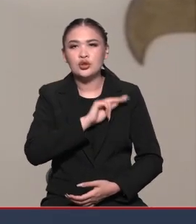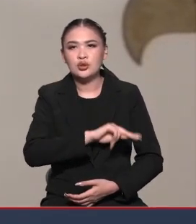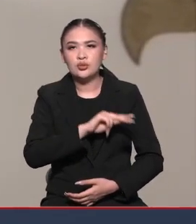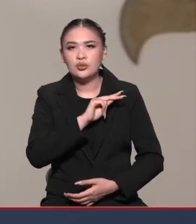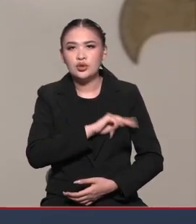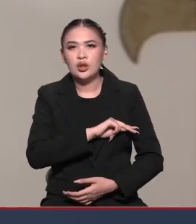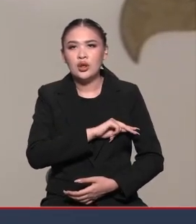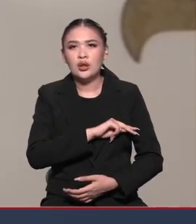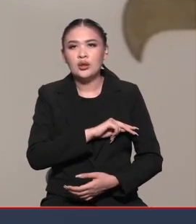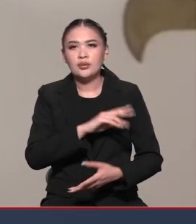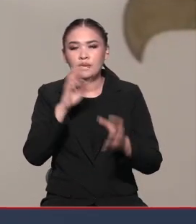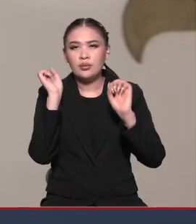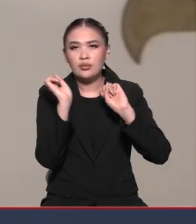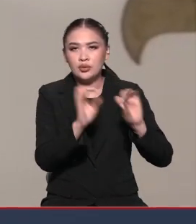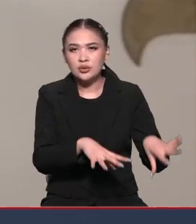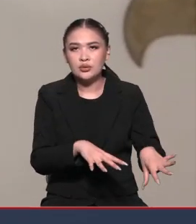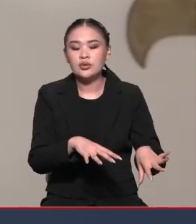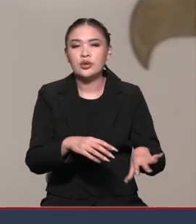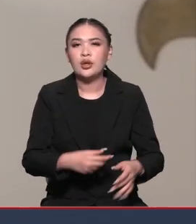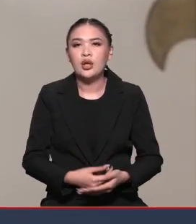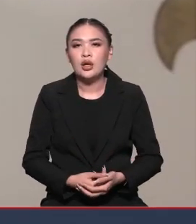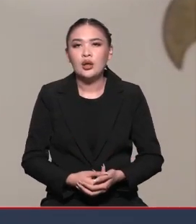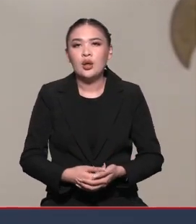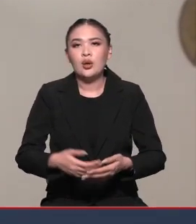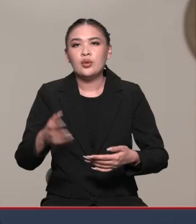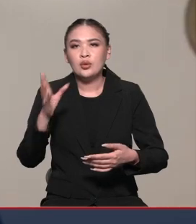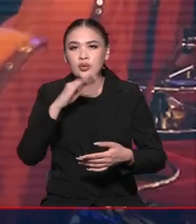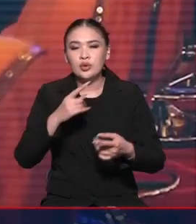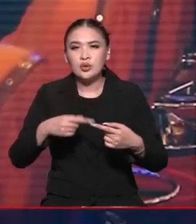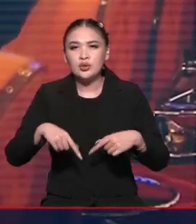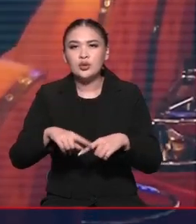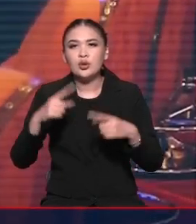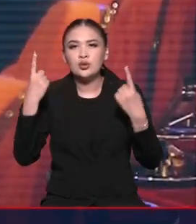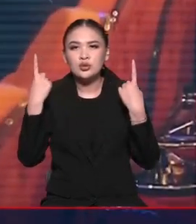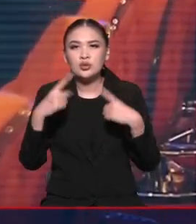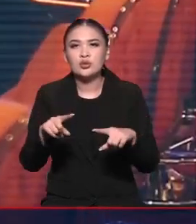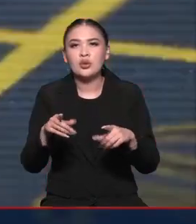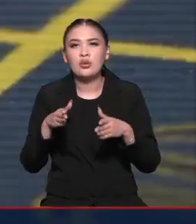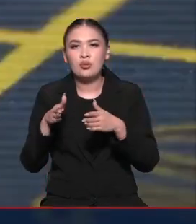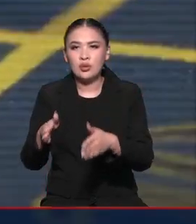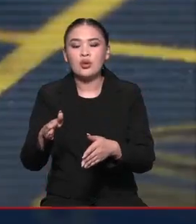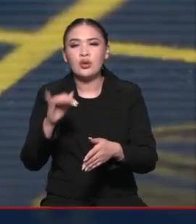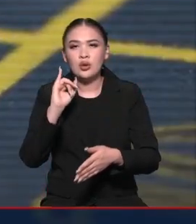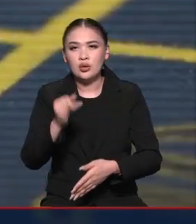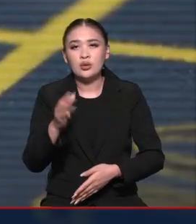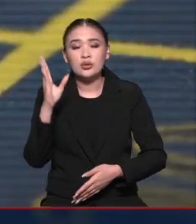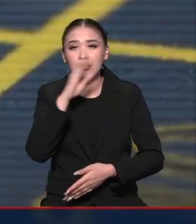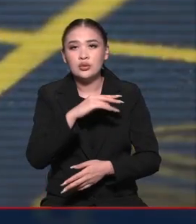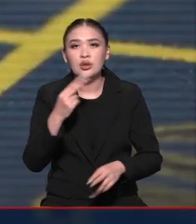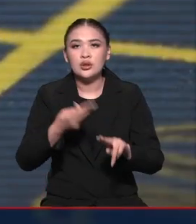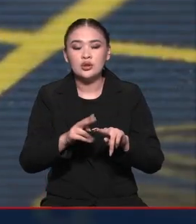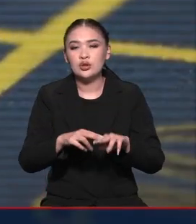деген құштарлықтары азайып, ортамен алмасуы өте қиын болады. Жалпы бізге